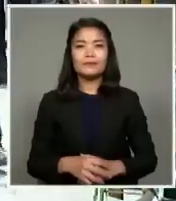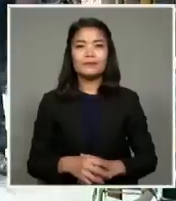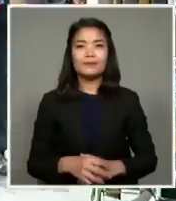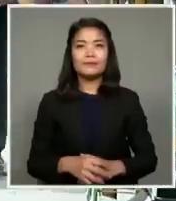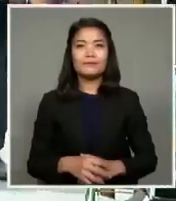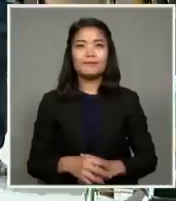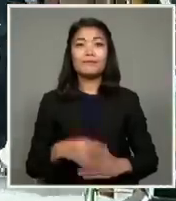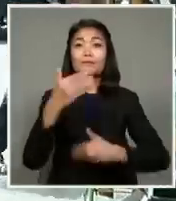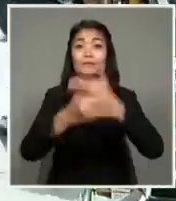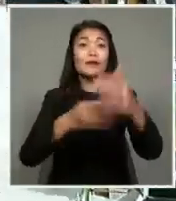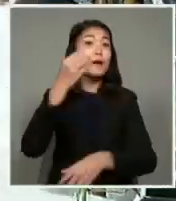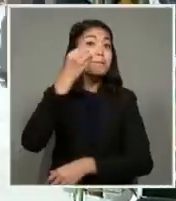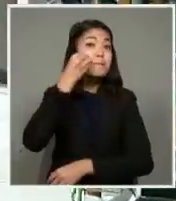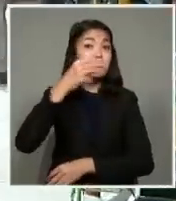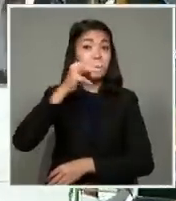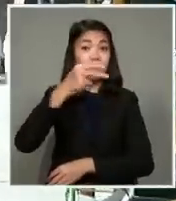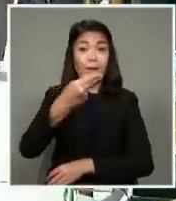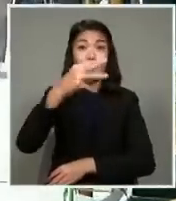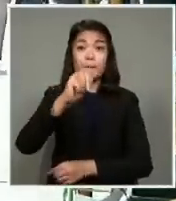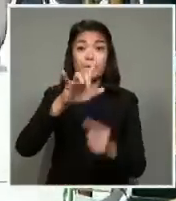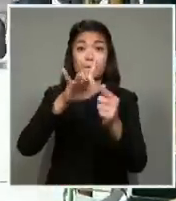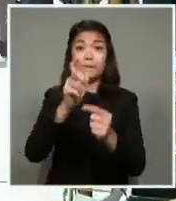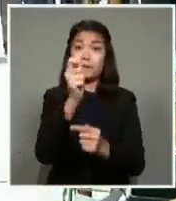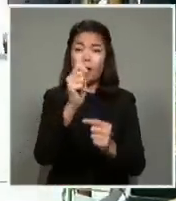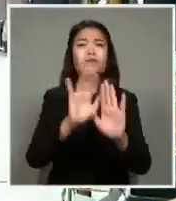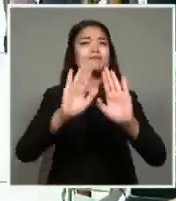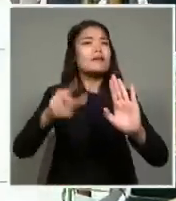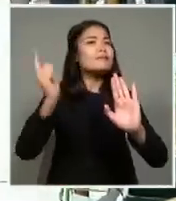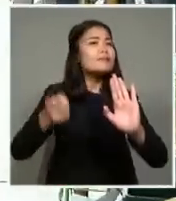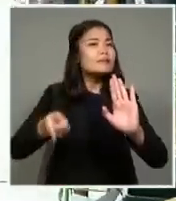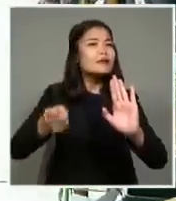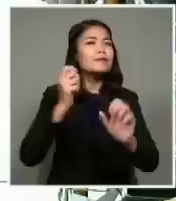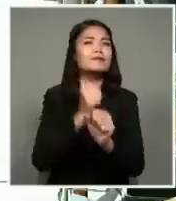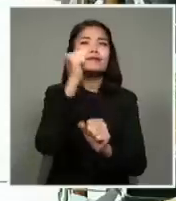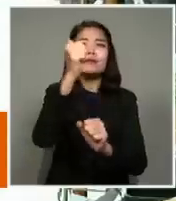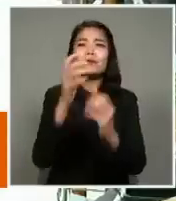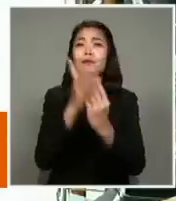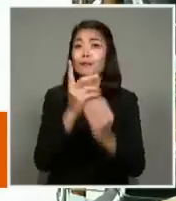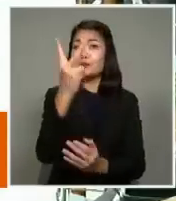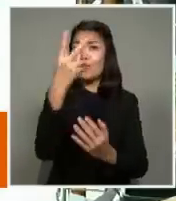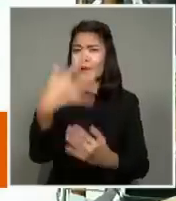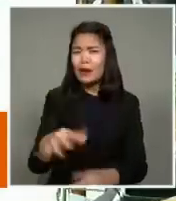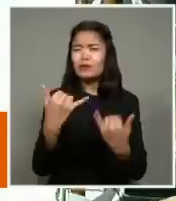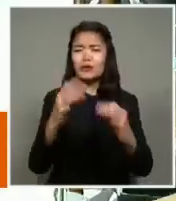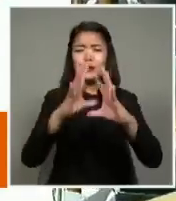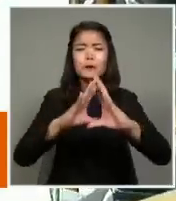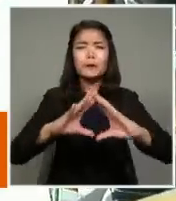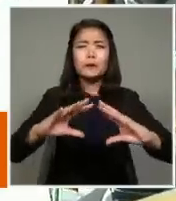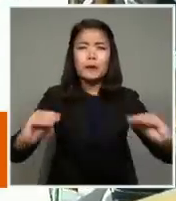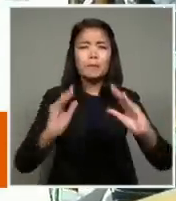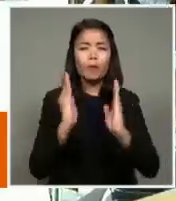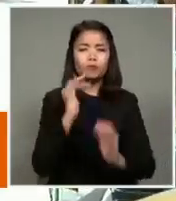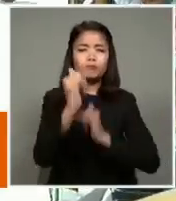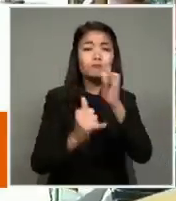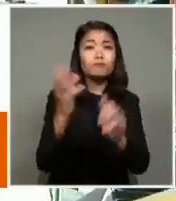ค่ะแม่ตลาดบ้านหม้อเขตพระนครจะเปิดให้บริการตามปกติมาได้ประมาณ2สัปดาห์แล้วแต่กลับเงียบเหงานะคะซึ่ง